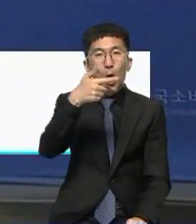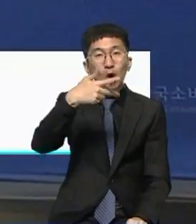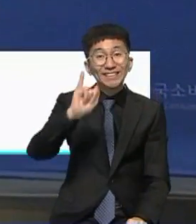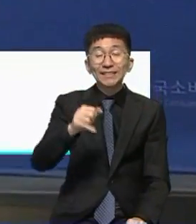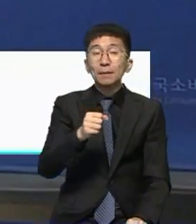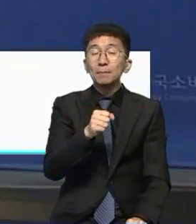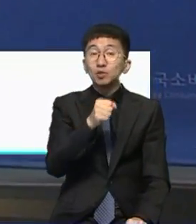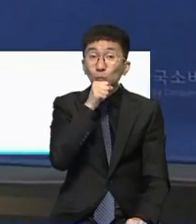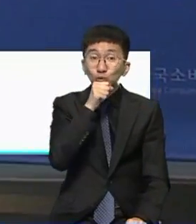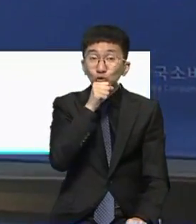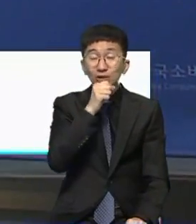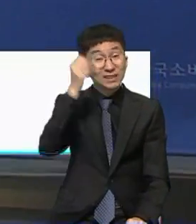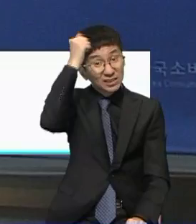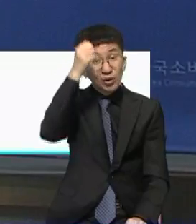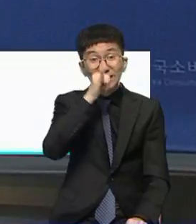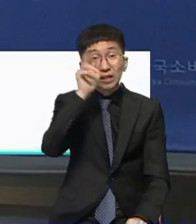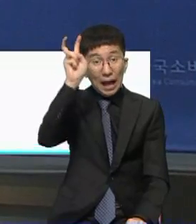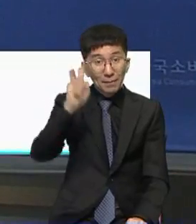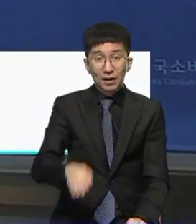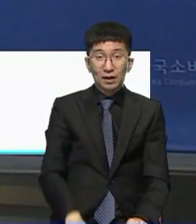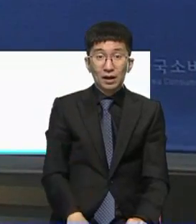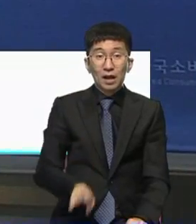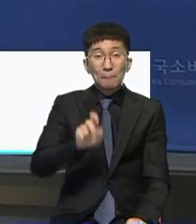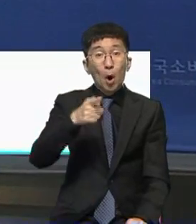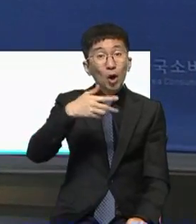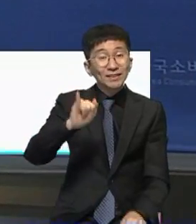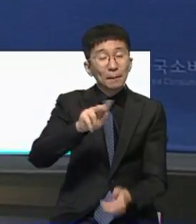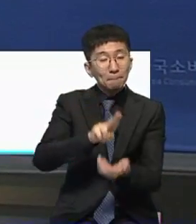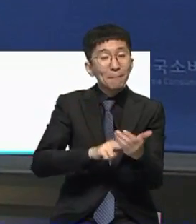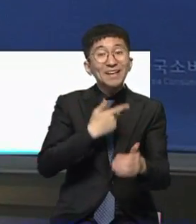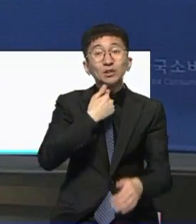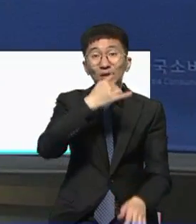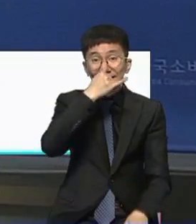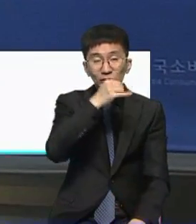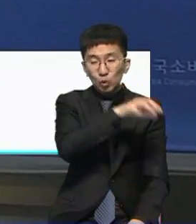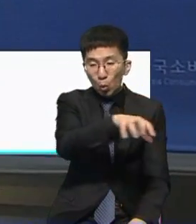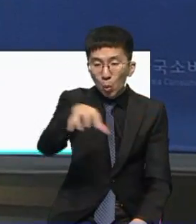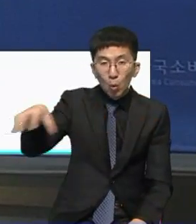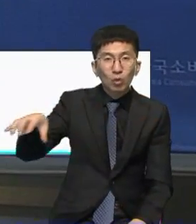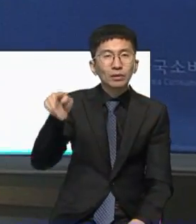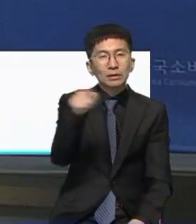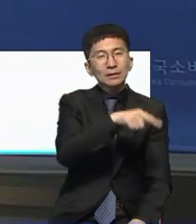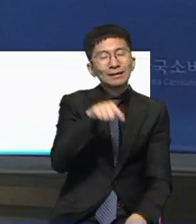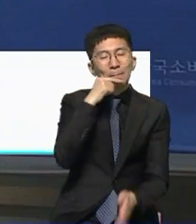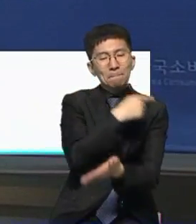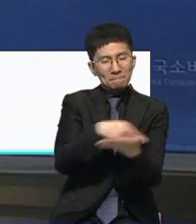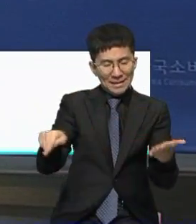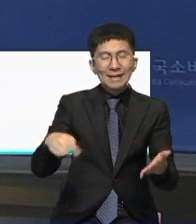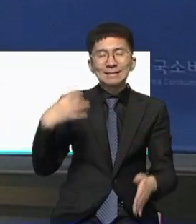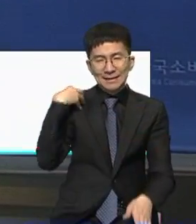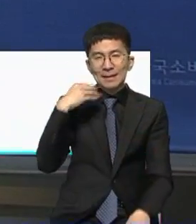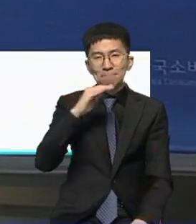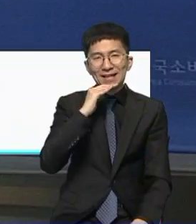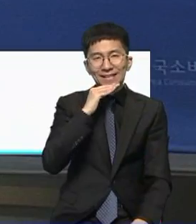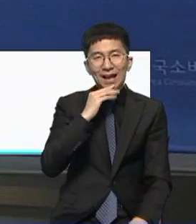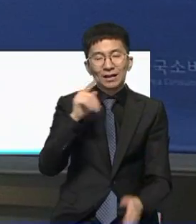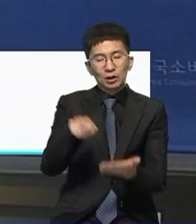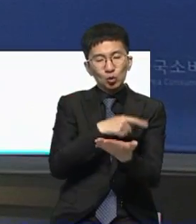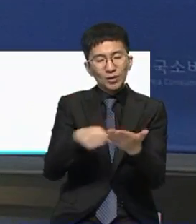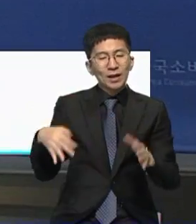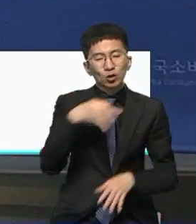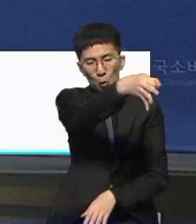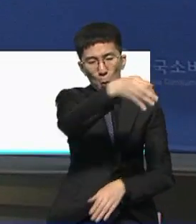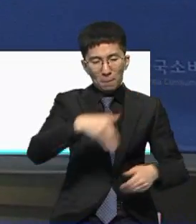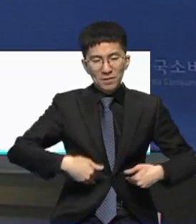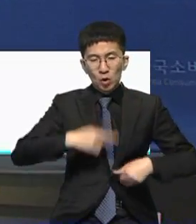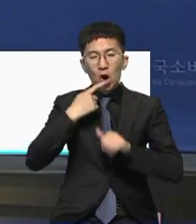기억하실 겁니다. 소비자원이 머지포인트를 판매했던 쇼핑몰과 편의점들도 책임이 있다며 손해배상을 해야